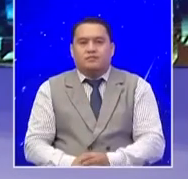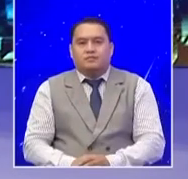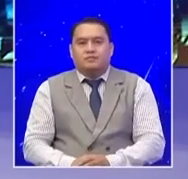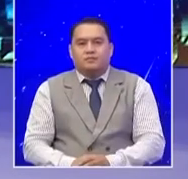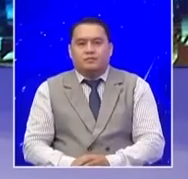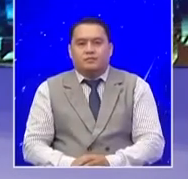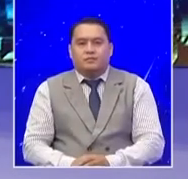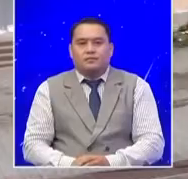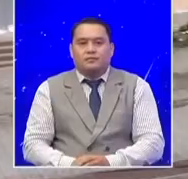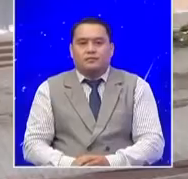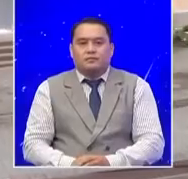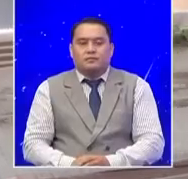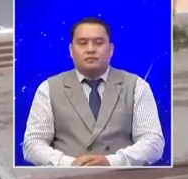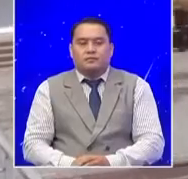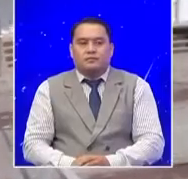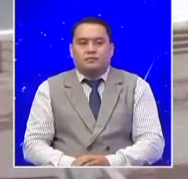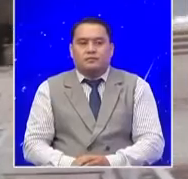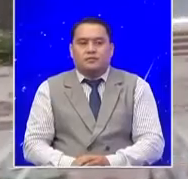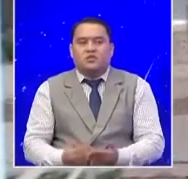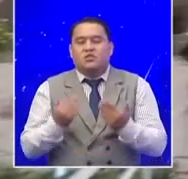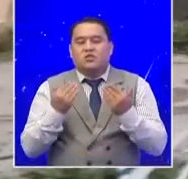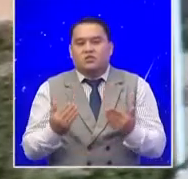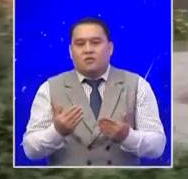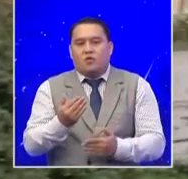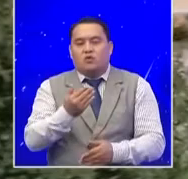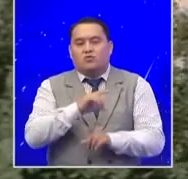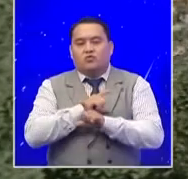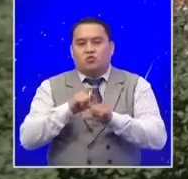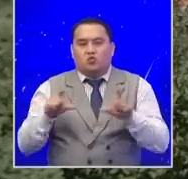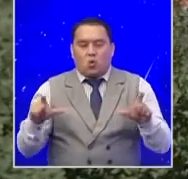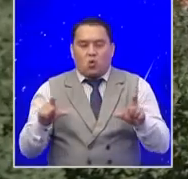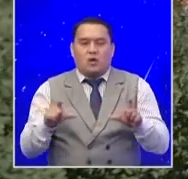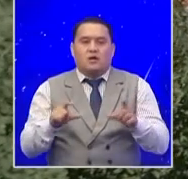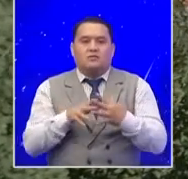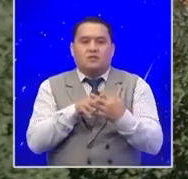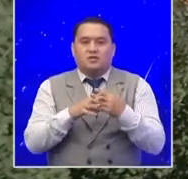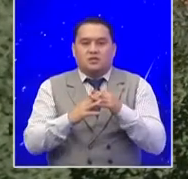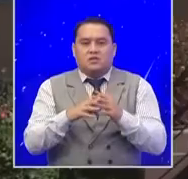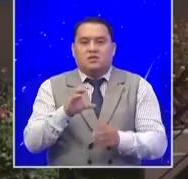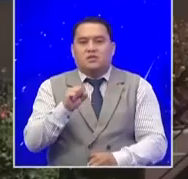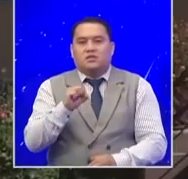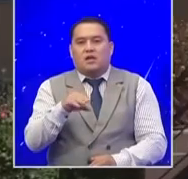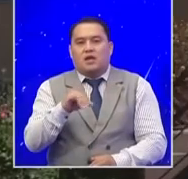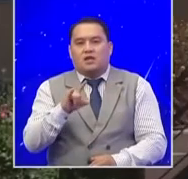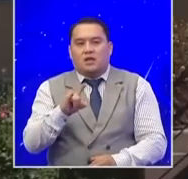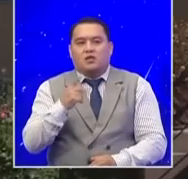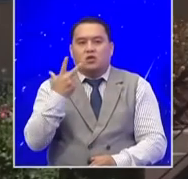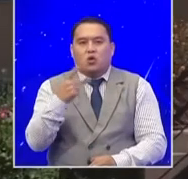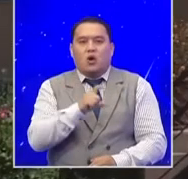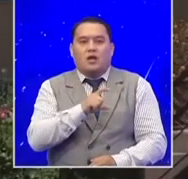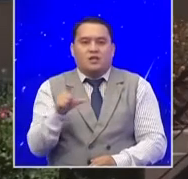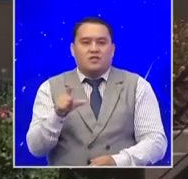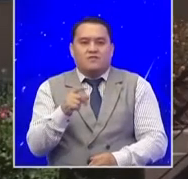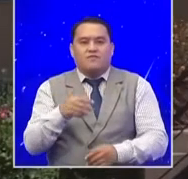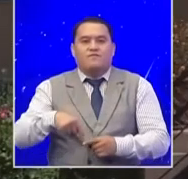Смагулова. Вот так на сегодняшний день выглядит школа имени Айджана Туркебаева в селе Сате. Трехэтажное здание с